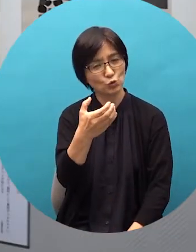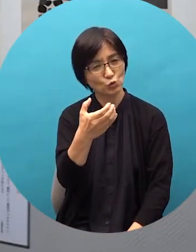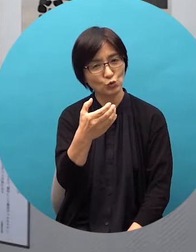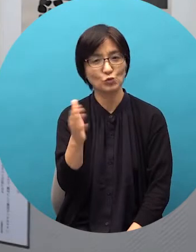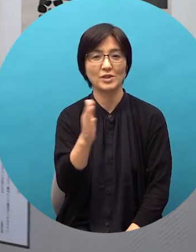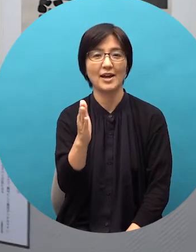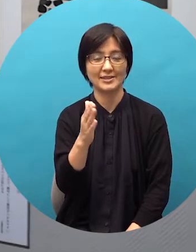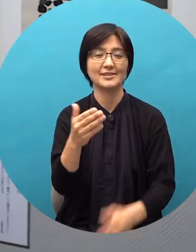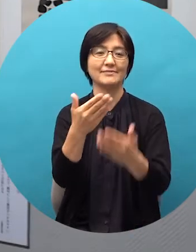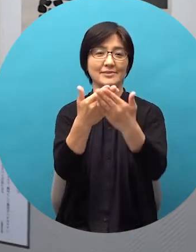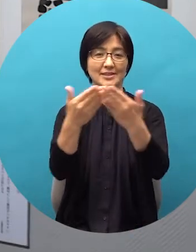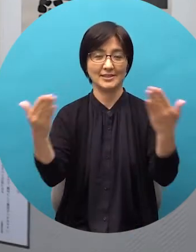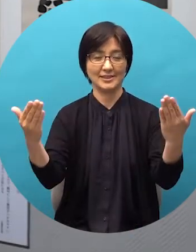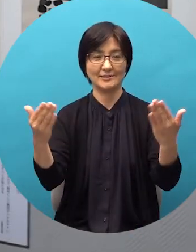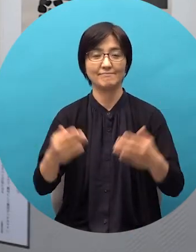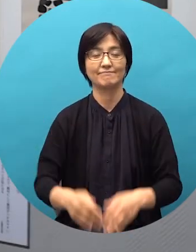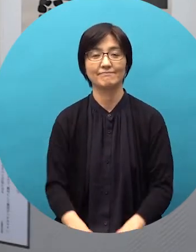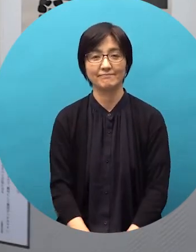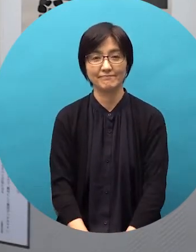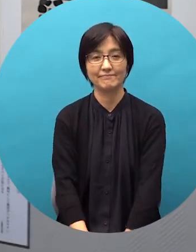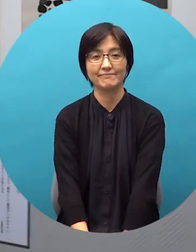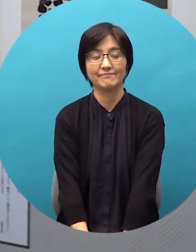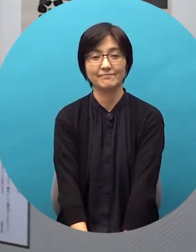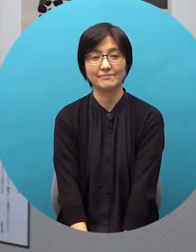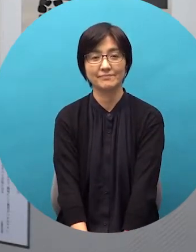が展示紹介されています。